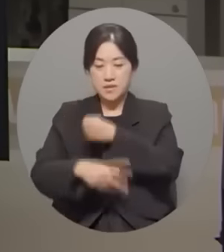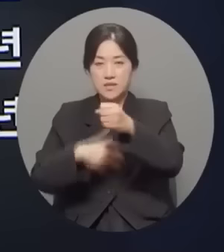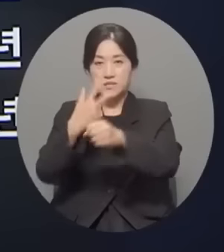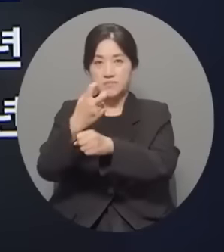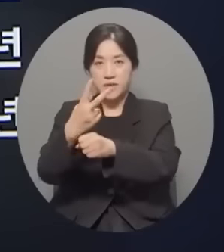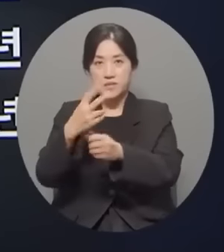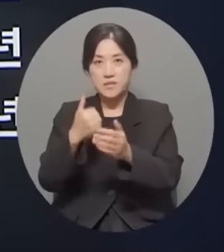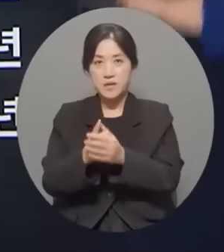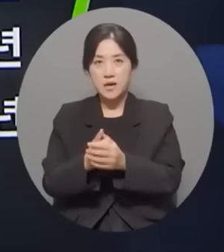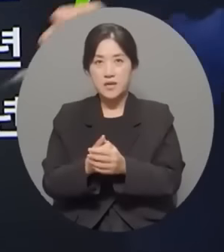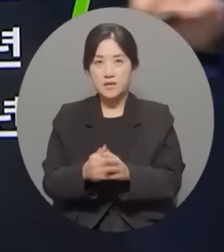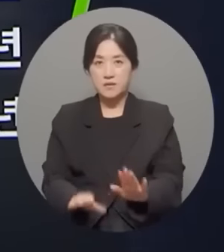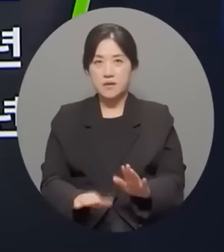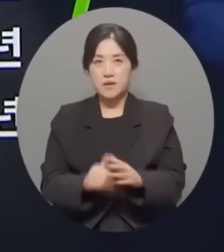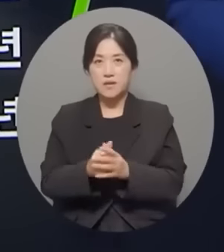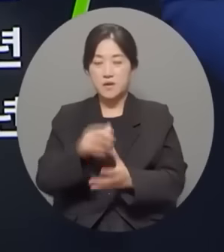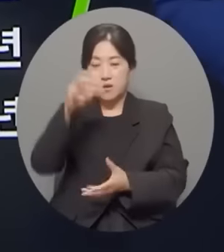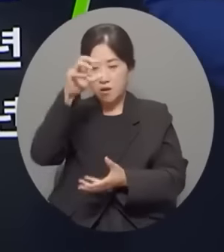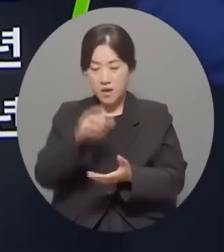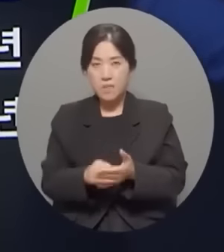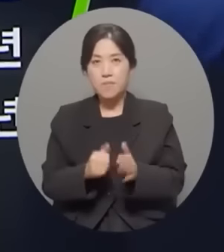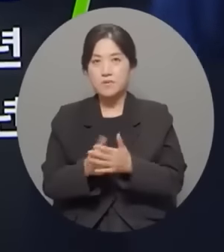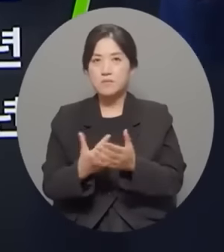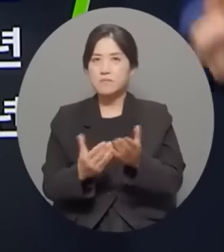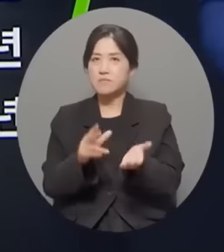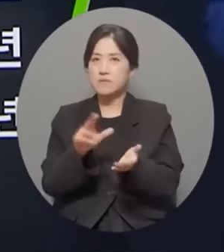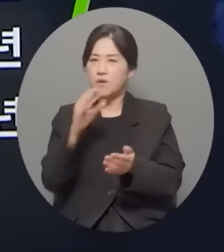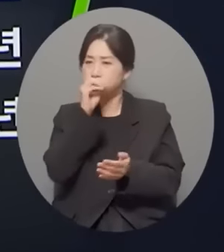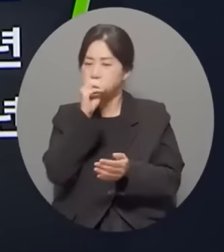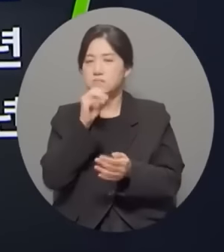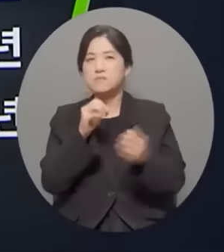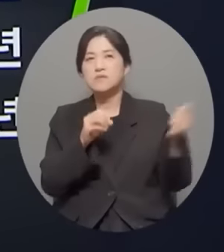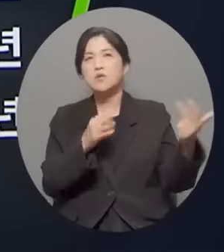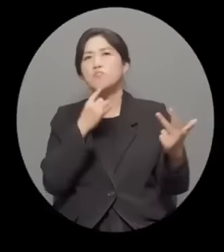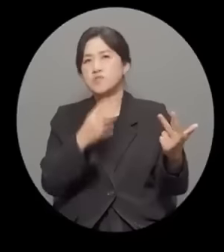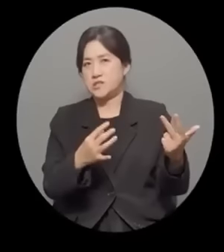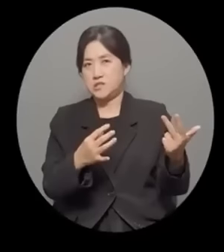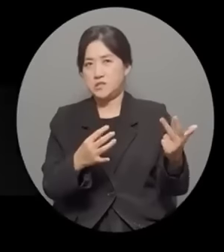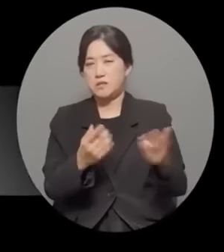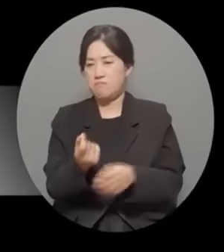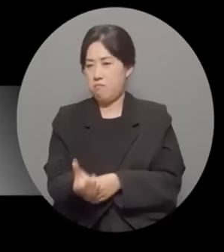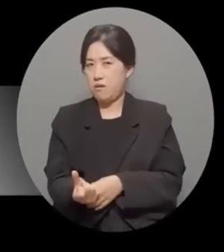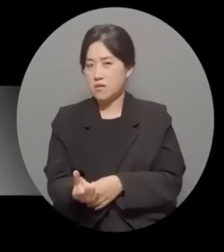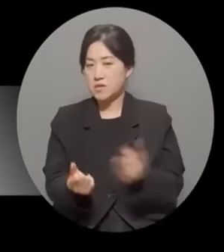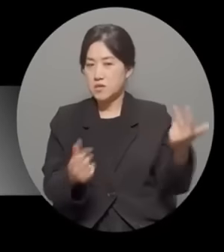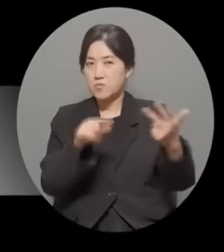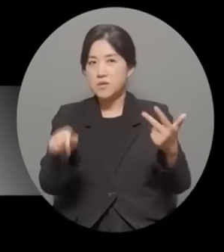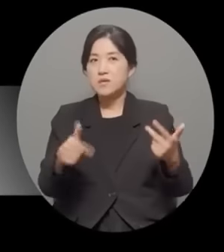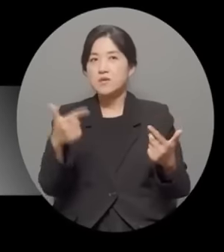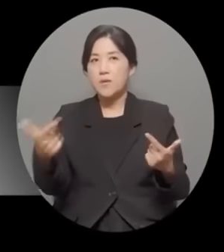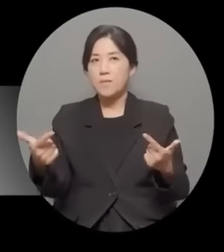해는 올해를 포함해서 총 7번입니다. 손에 꼽을 정도로 드물죠. 7번 중에 6번은 모두